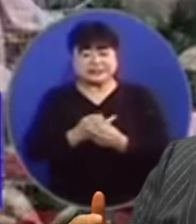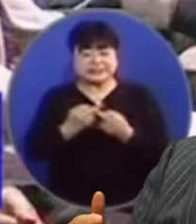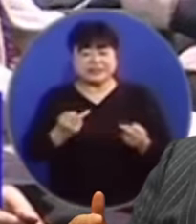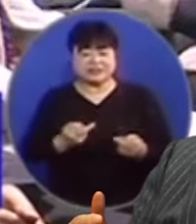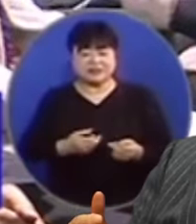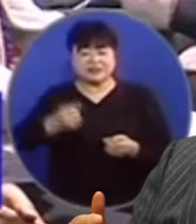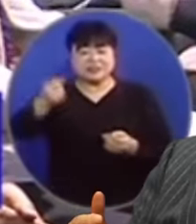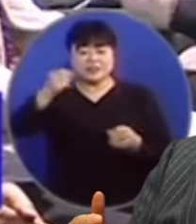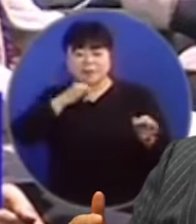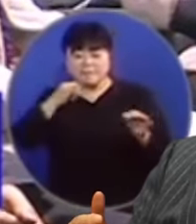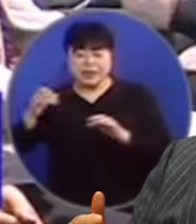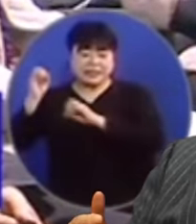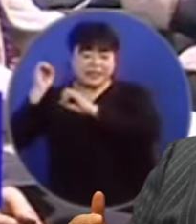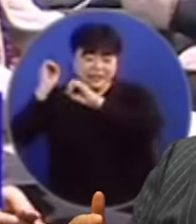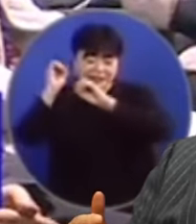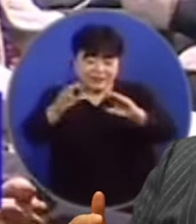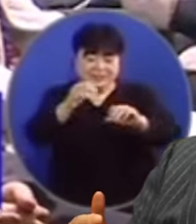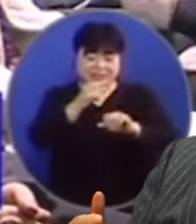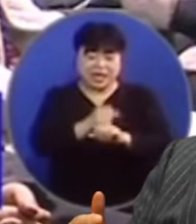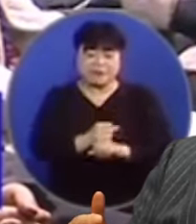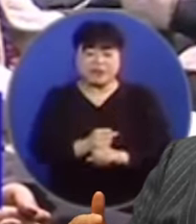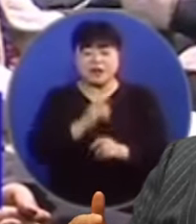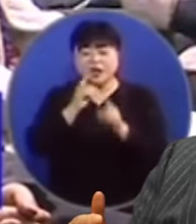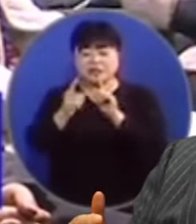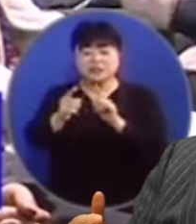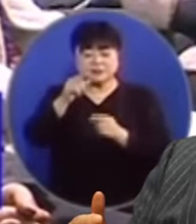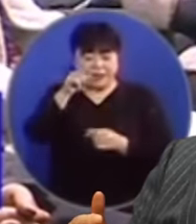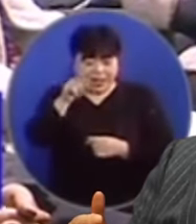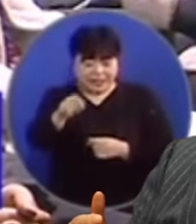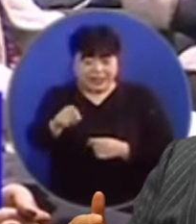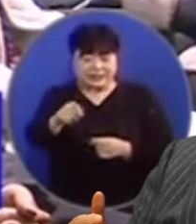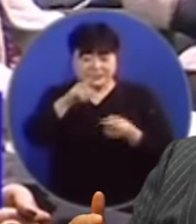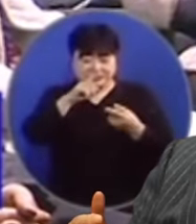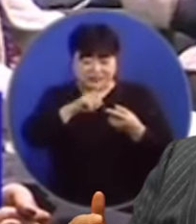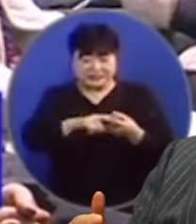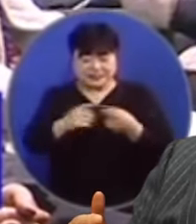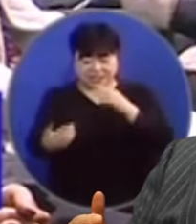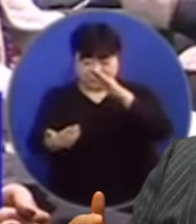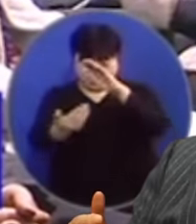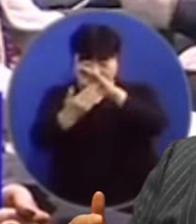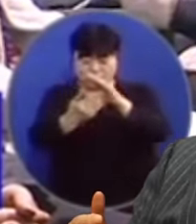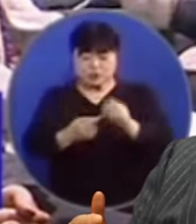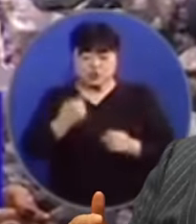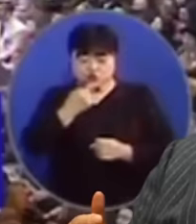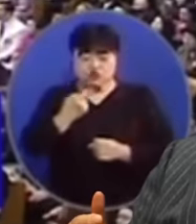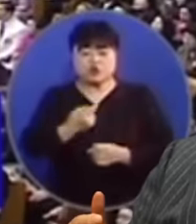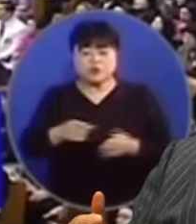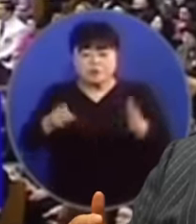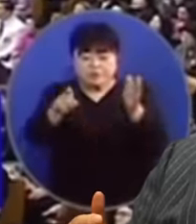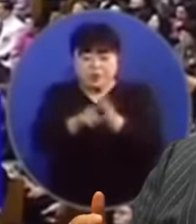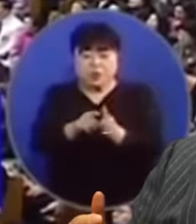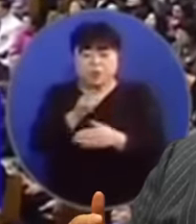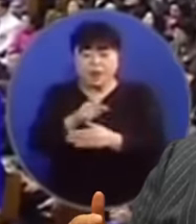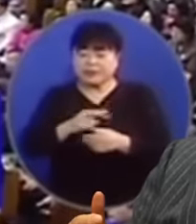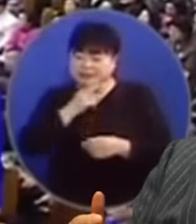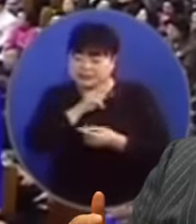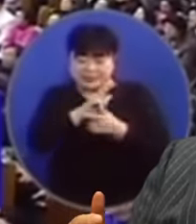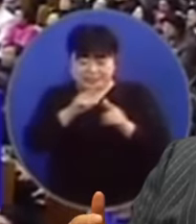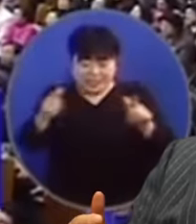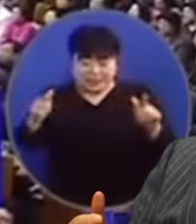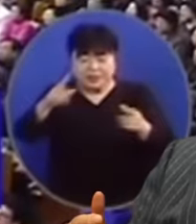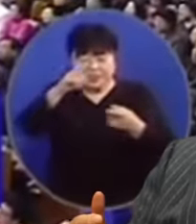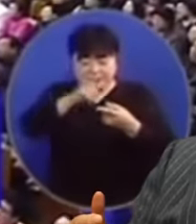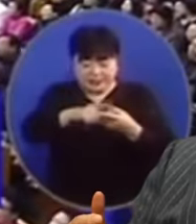이 산들어 들리어 바다에 던지라 하며 그 말한 것이 이루어질 줄 믿고 마음에 의심하지